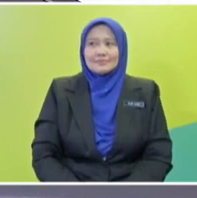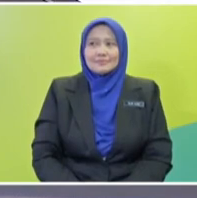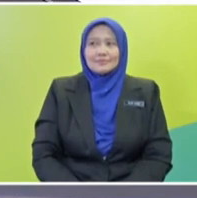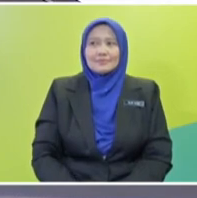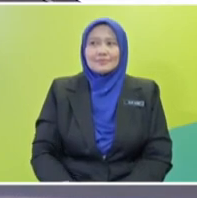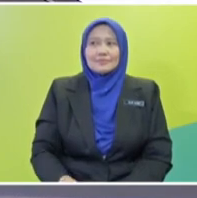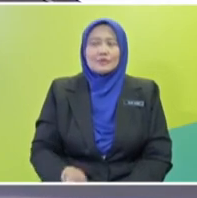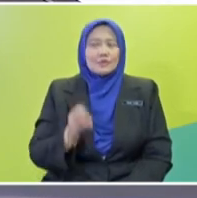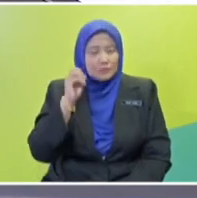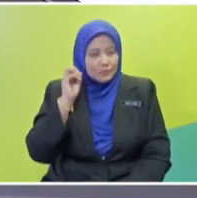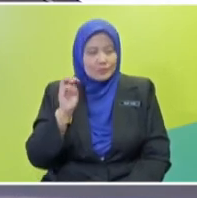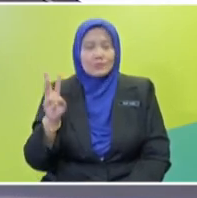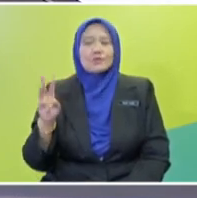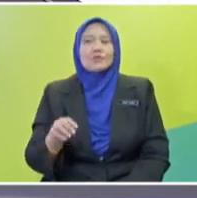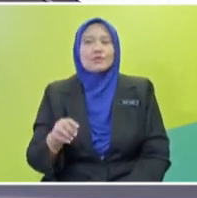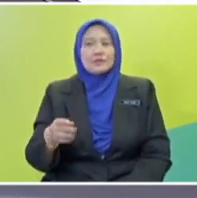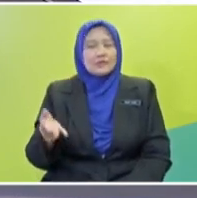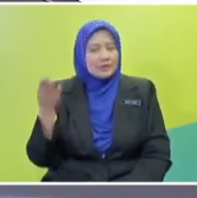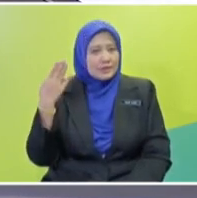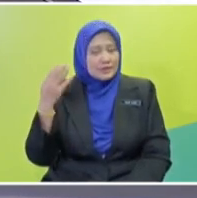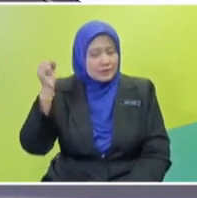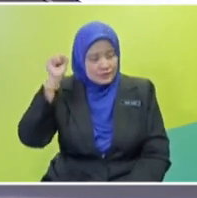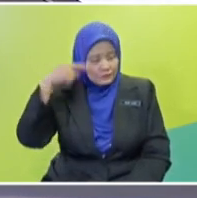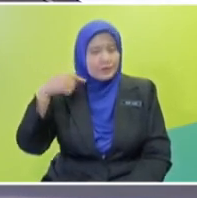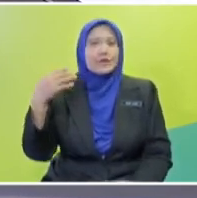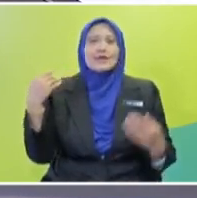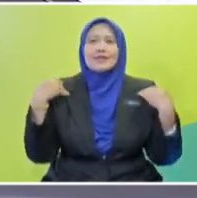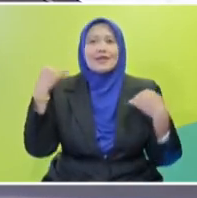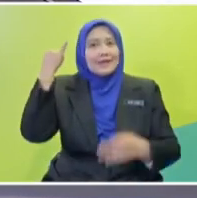makan apa pagi tadi kan jadi di telinga